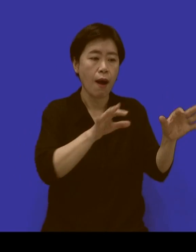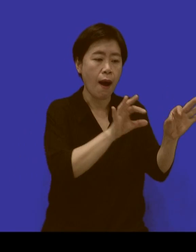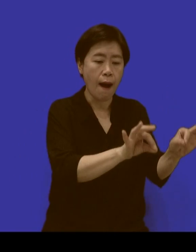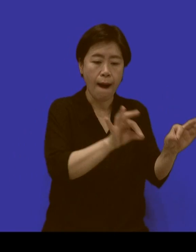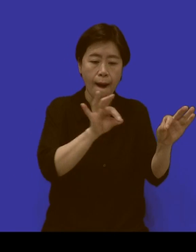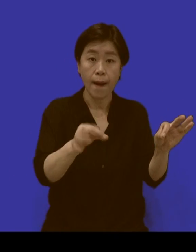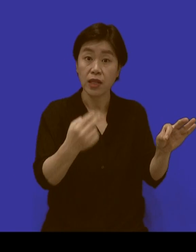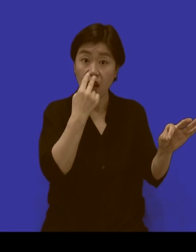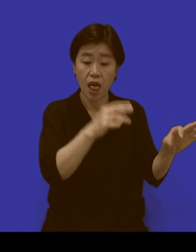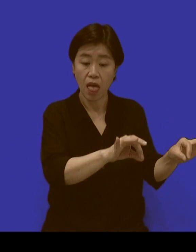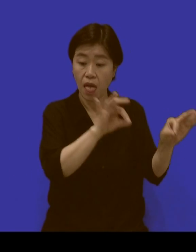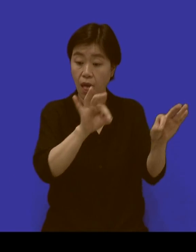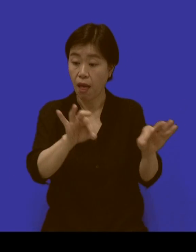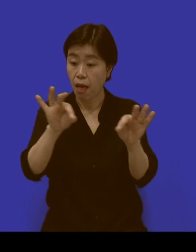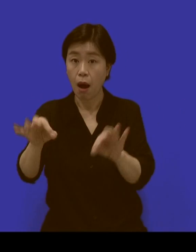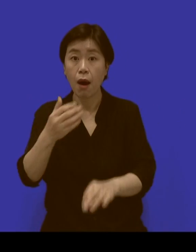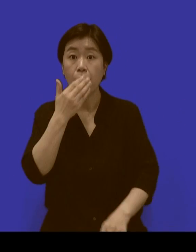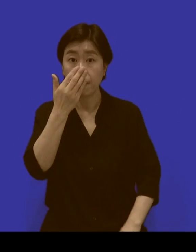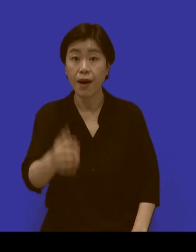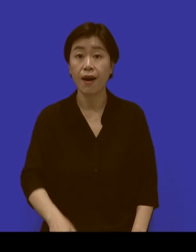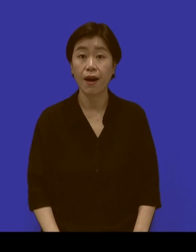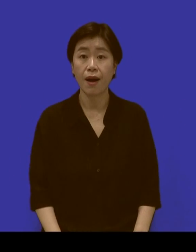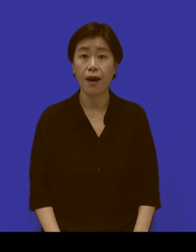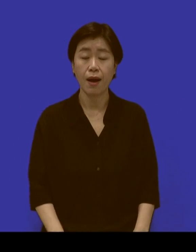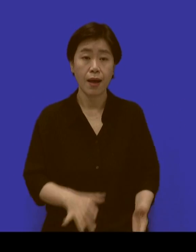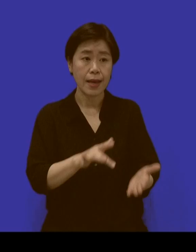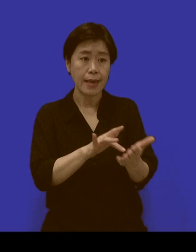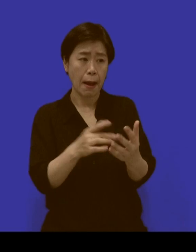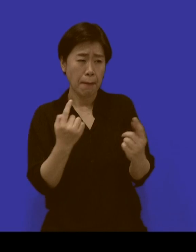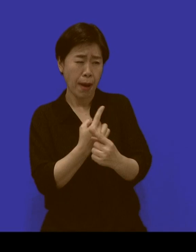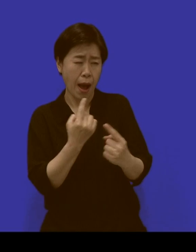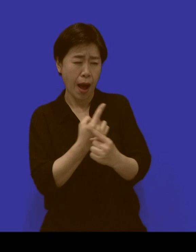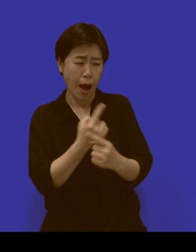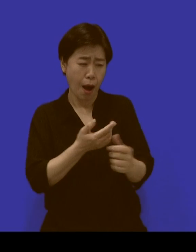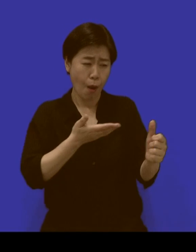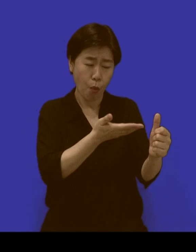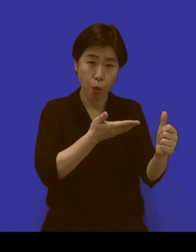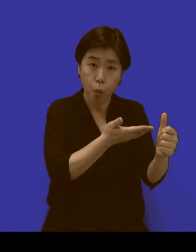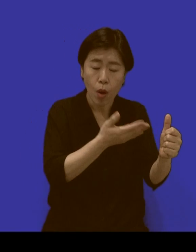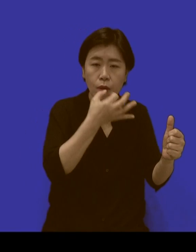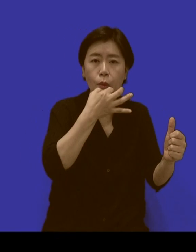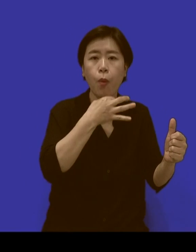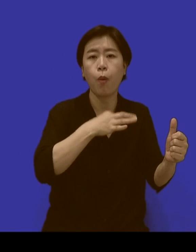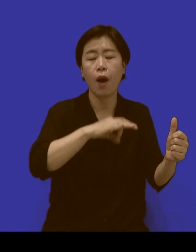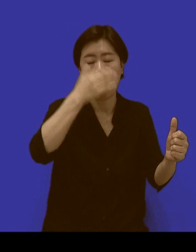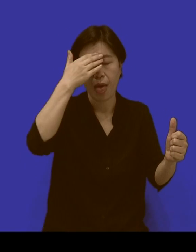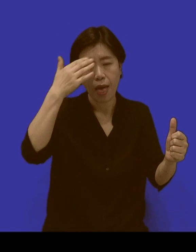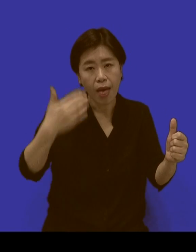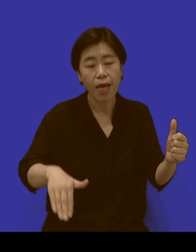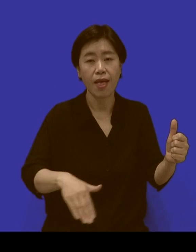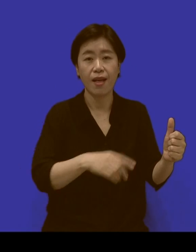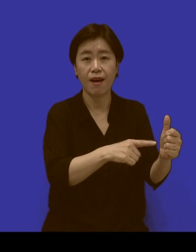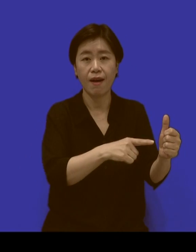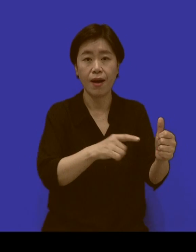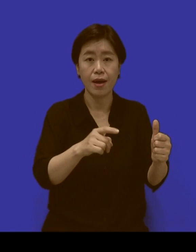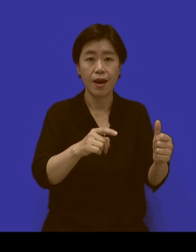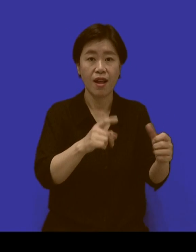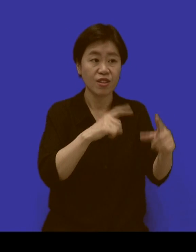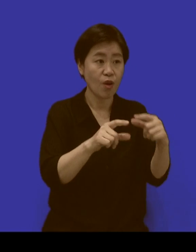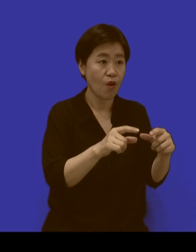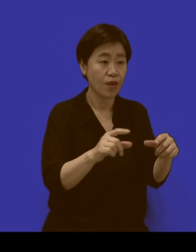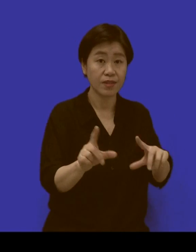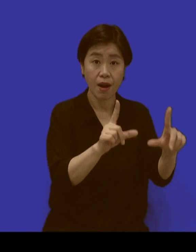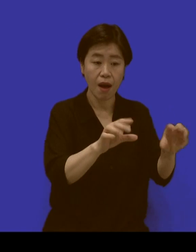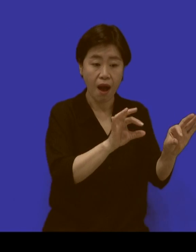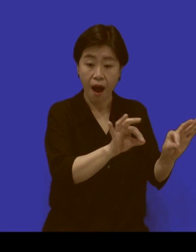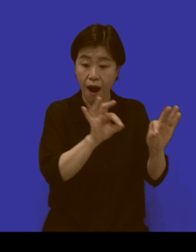3개월 동안 ICU에서 중환자실에서 나오셔서 살아계실 수가 있으세요. 그래서 저는 너무 놀랐고 이분이 저를 볼 때마다